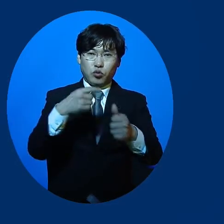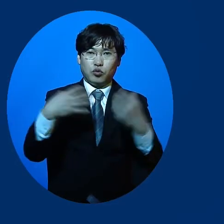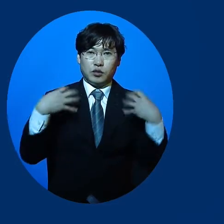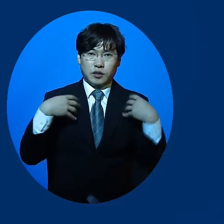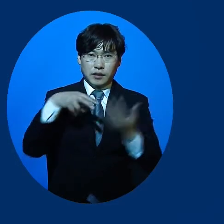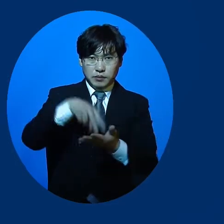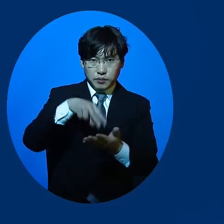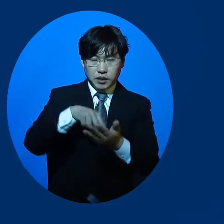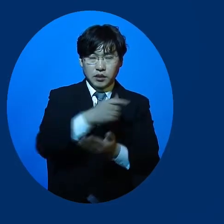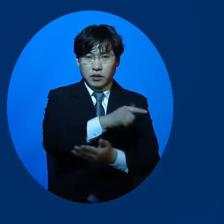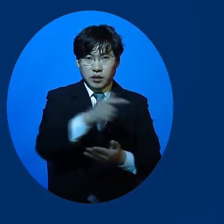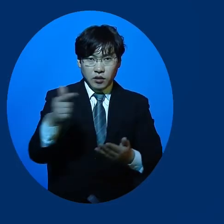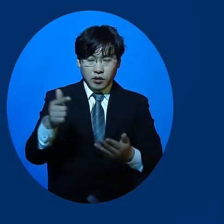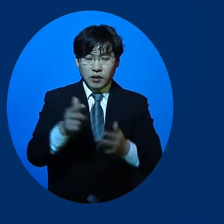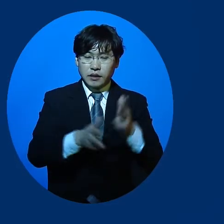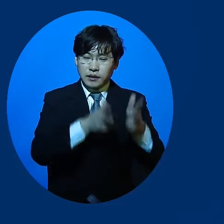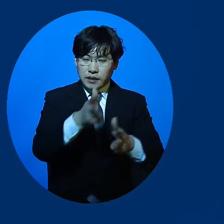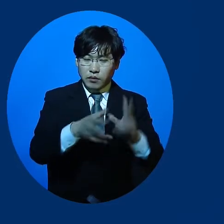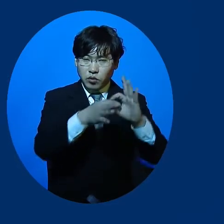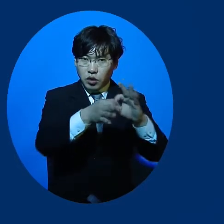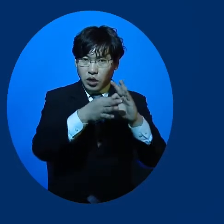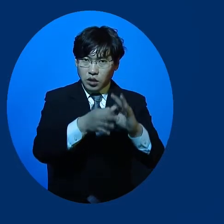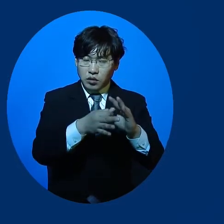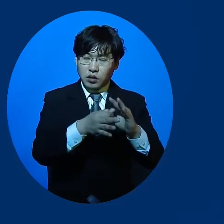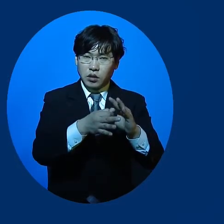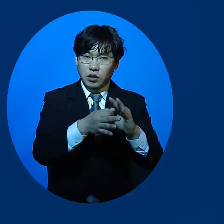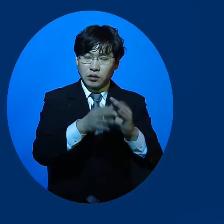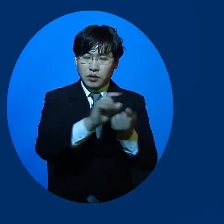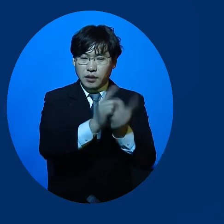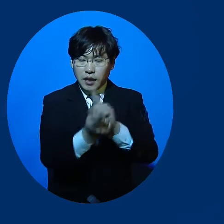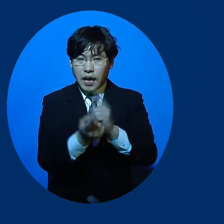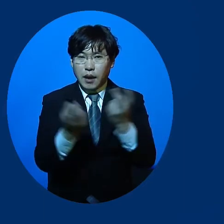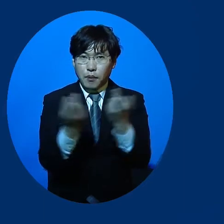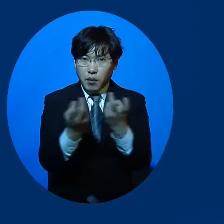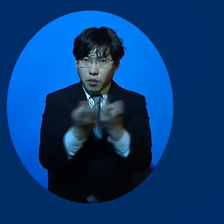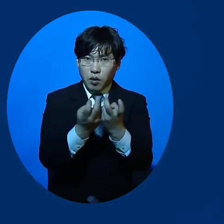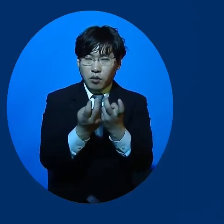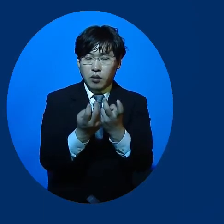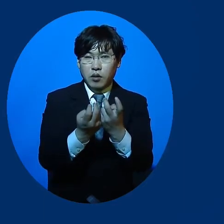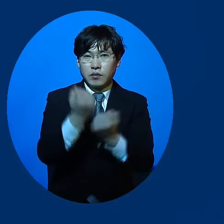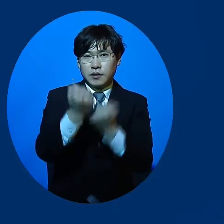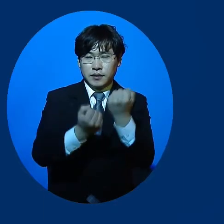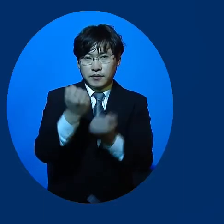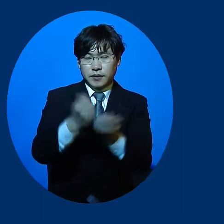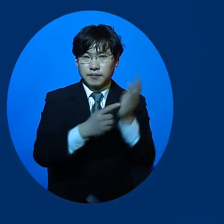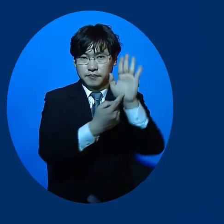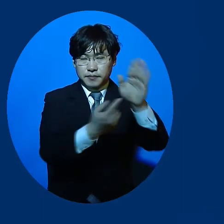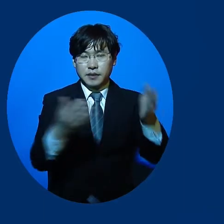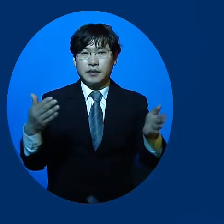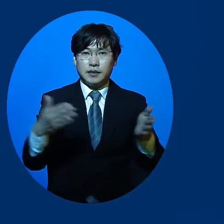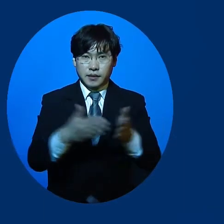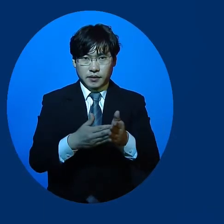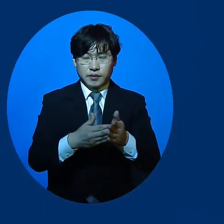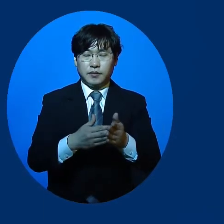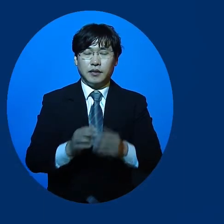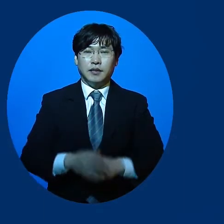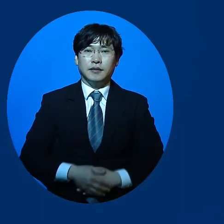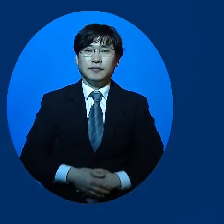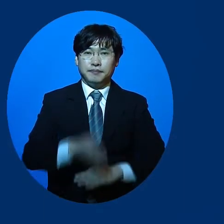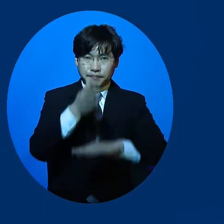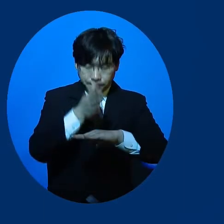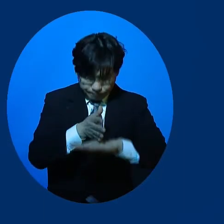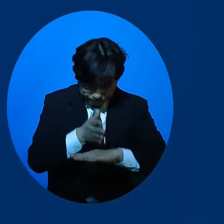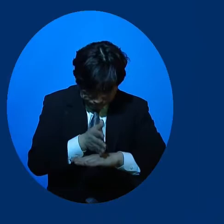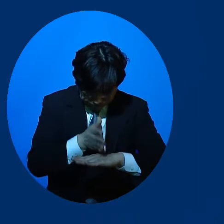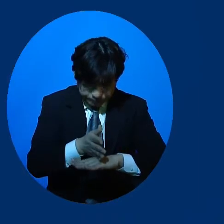강원도교육정책에서 좀 살펴보아야 할 것들, 그 대한 부분들에 대해서 말씀을 드렸습니다. 경청해 주셔서 감사합니다.